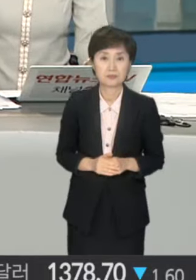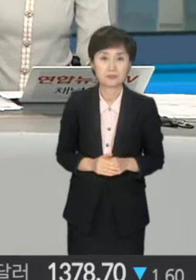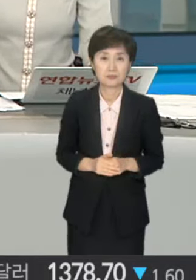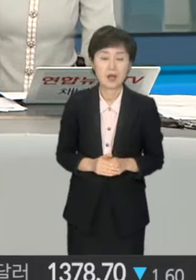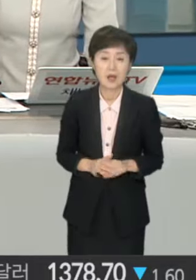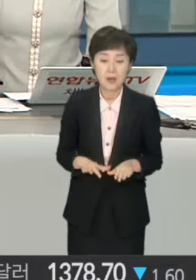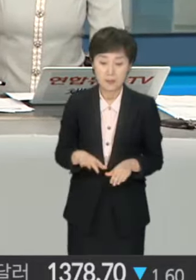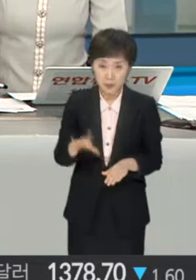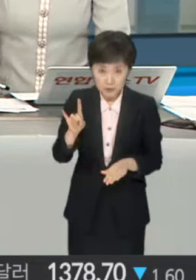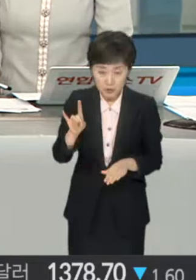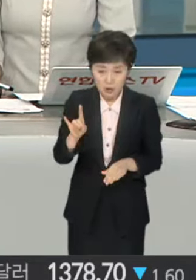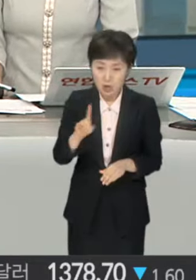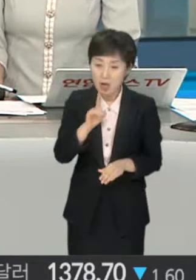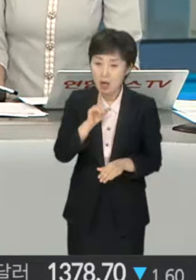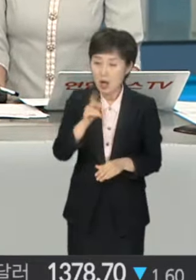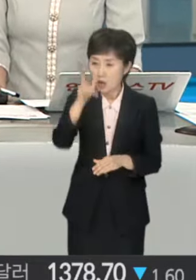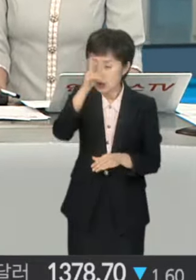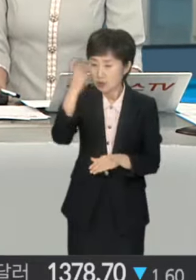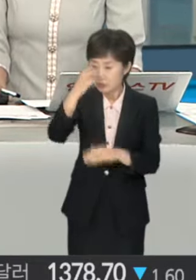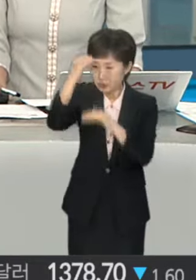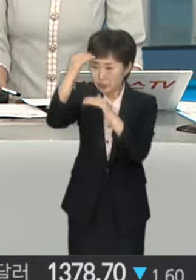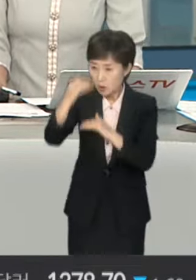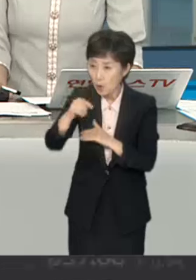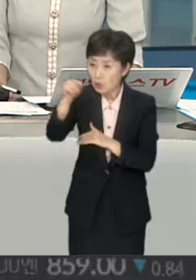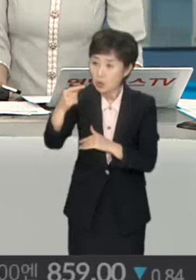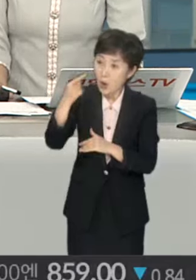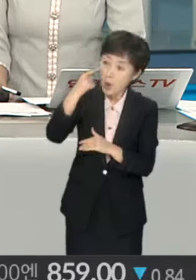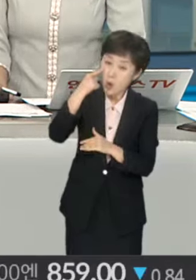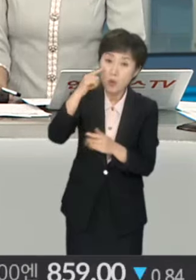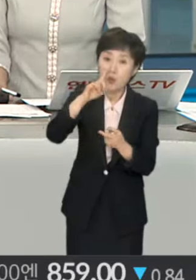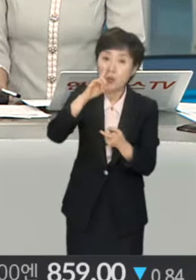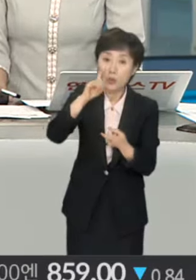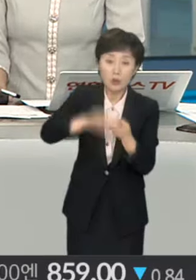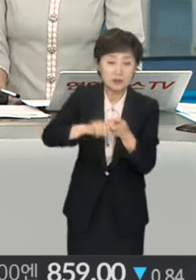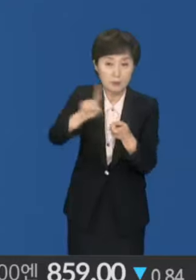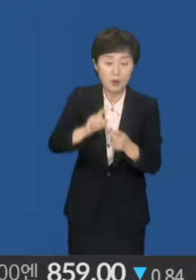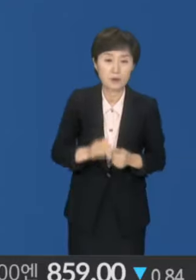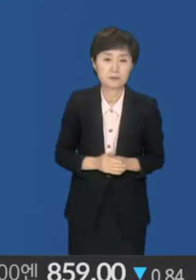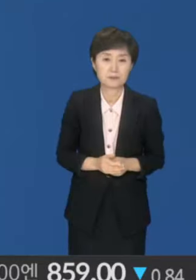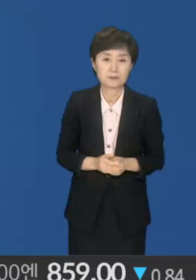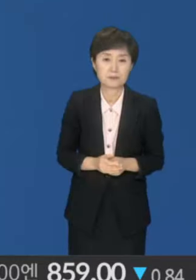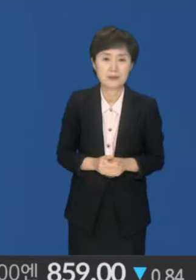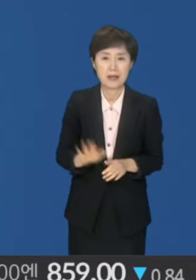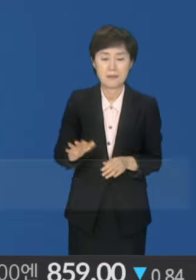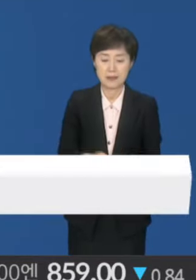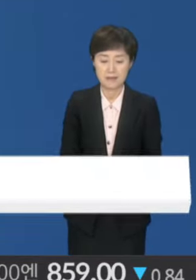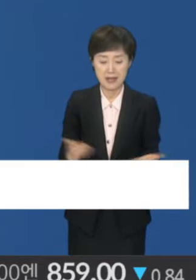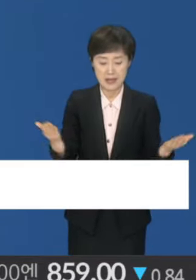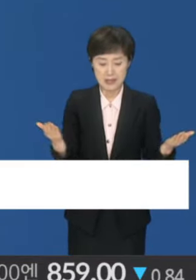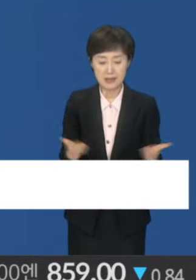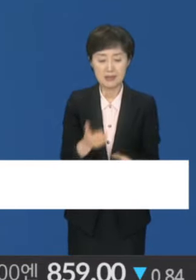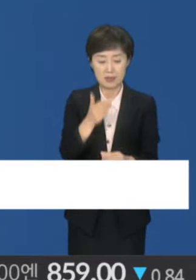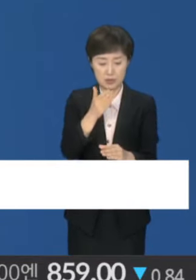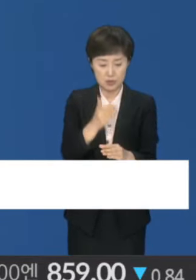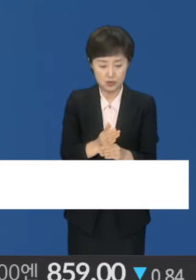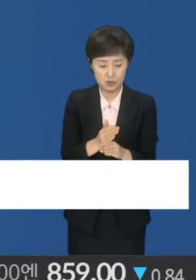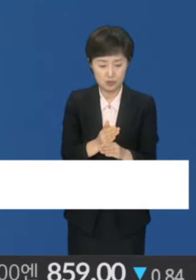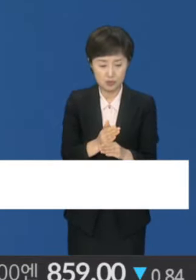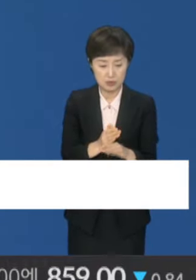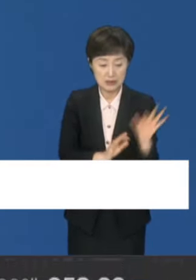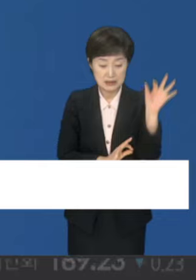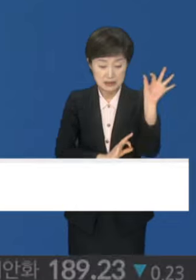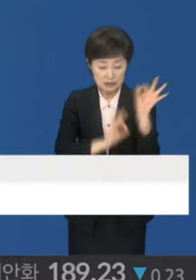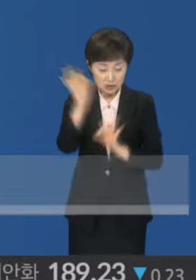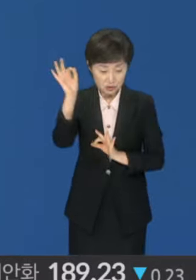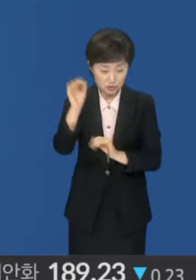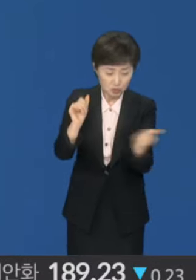자, 먼저 오늘 발표 핵심 쟁점, 가장 주목해야 할 내용도 좀 짚어볼까요? 그러니까 업무상 과실 치사 혐의가 인정이 되려고 하면 이런 주의 의무 위반이